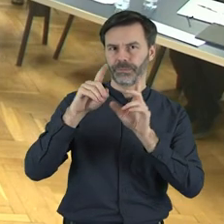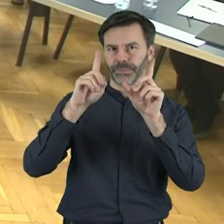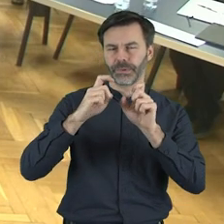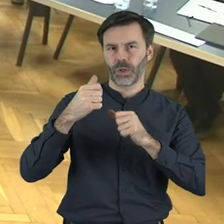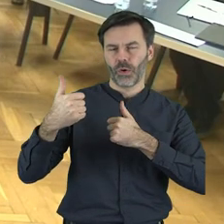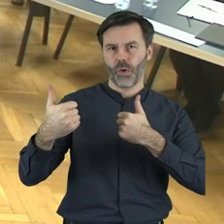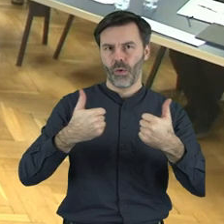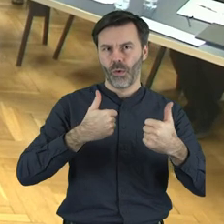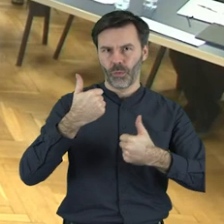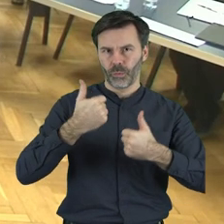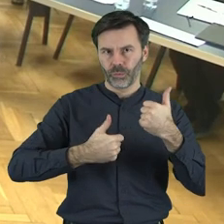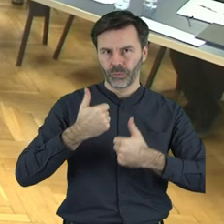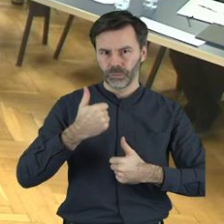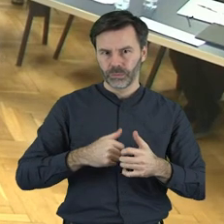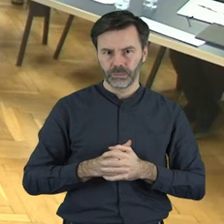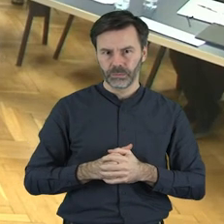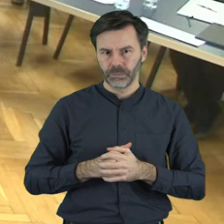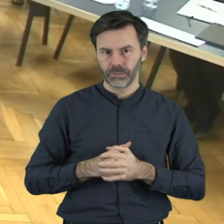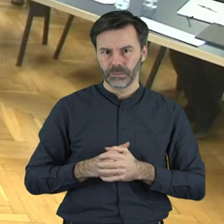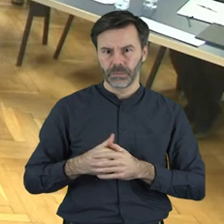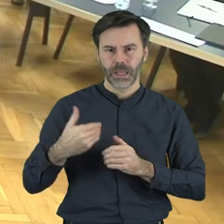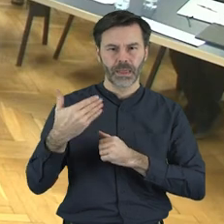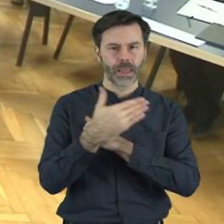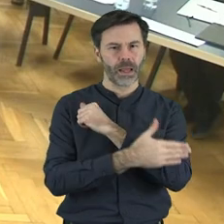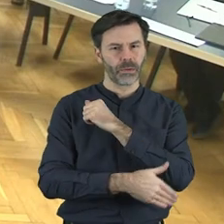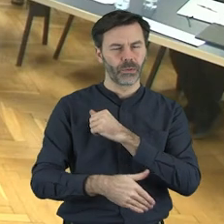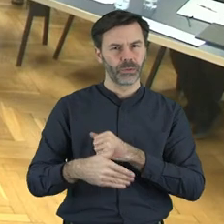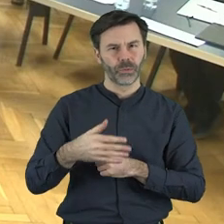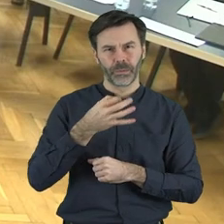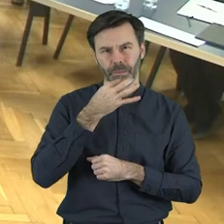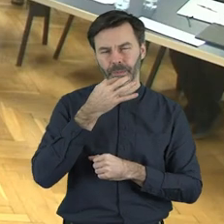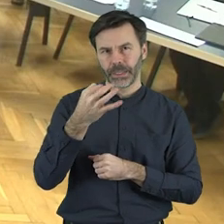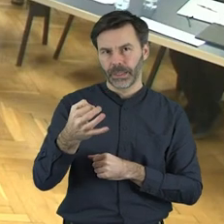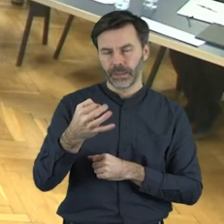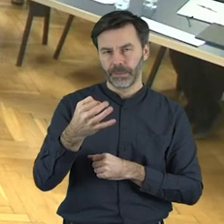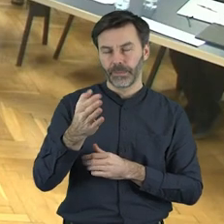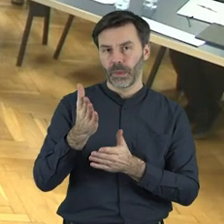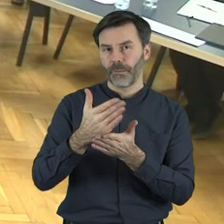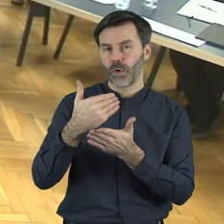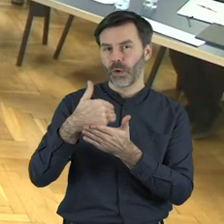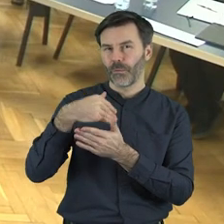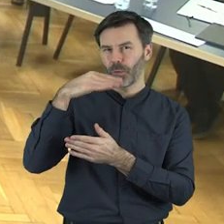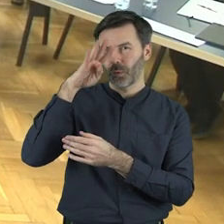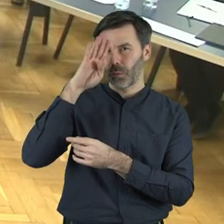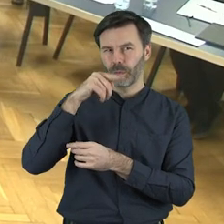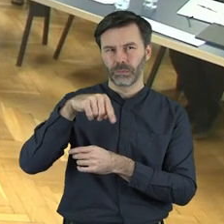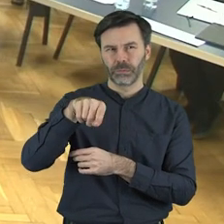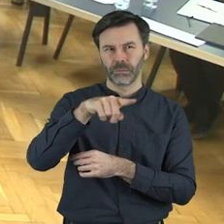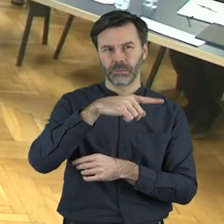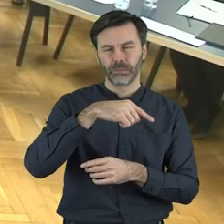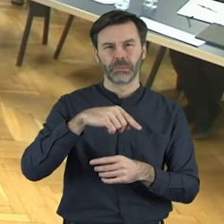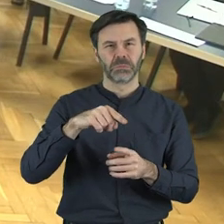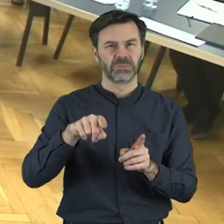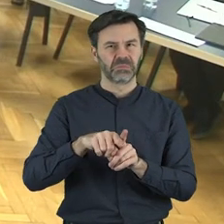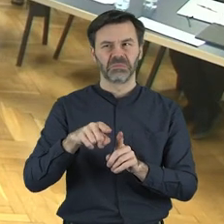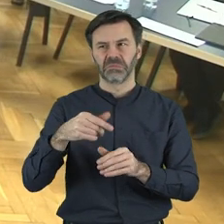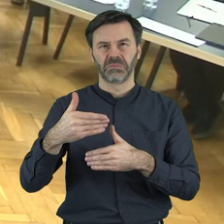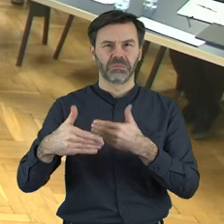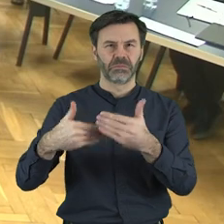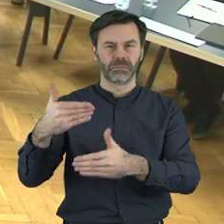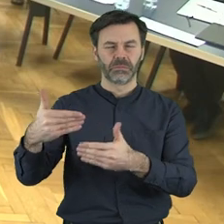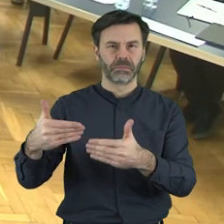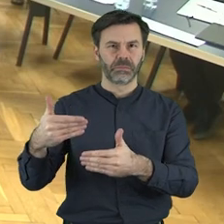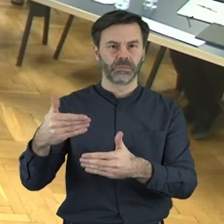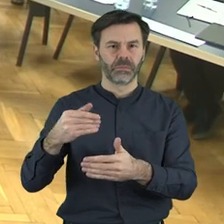pytanie. Województwo łódzkie, jak wszystkie inne, otrzymało możliwość zdecydowania, czy lokalne strategie rozwoju będą mono